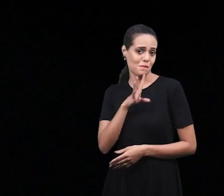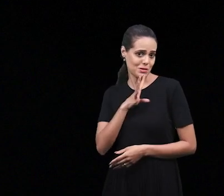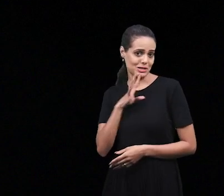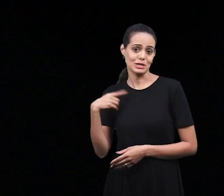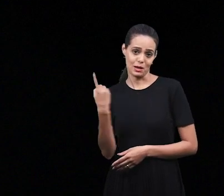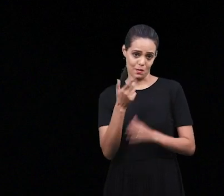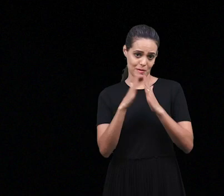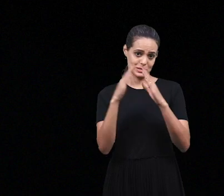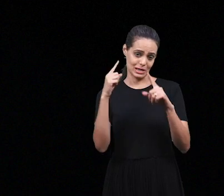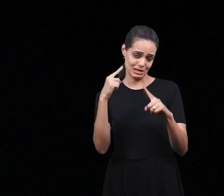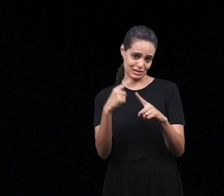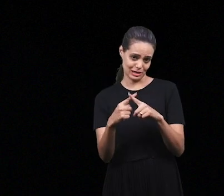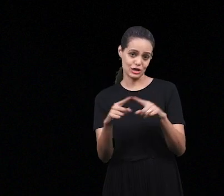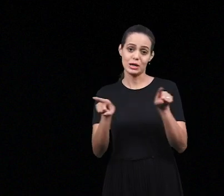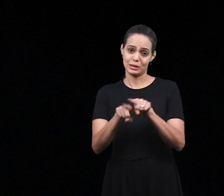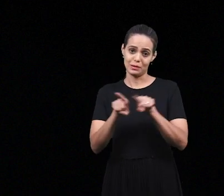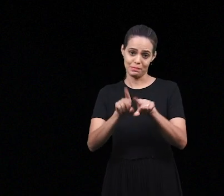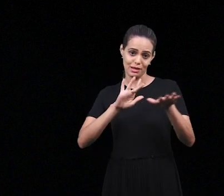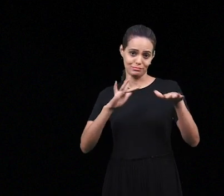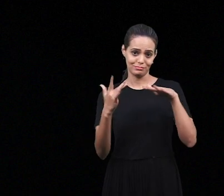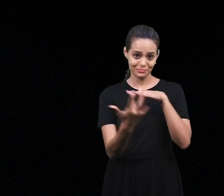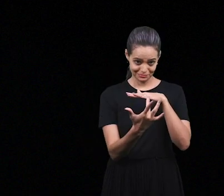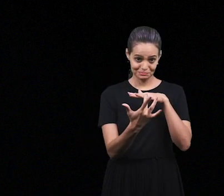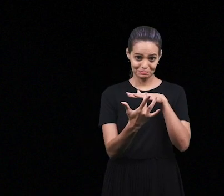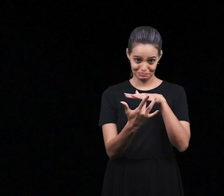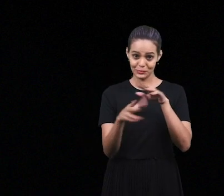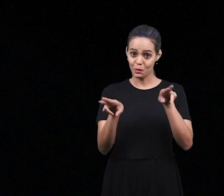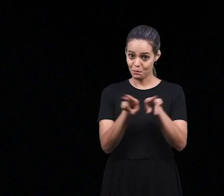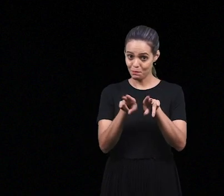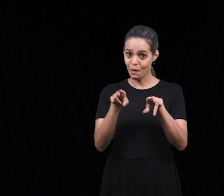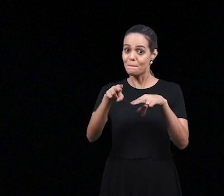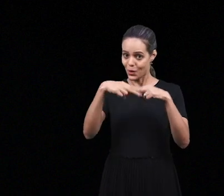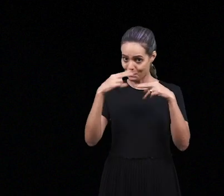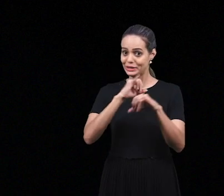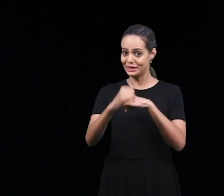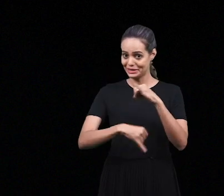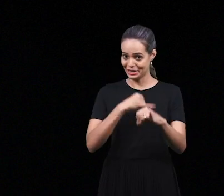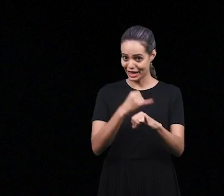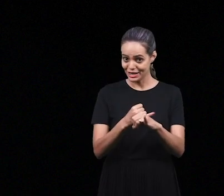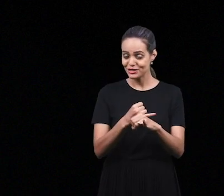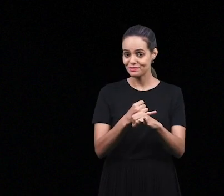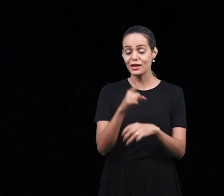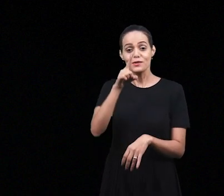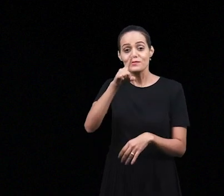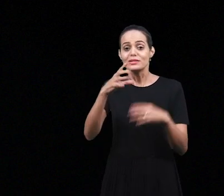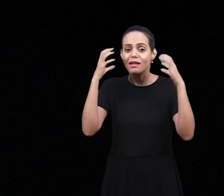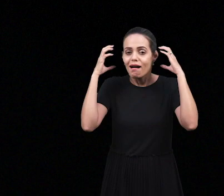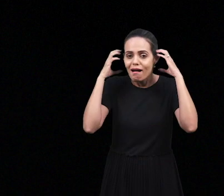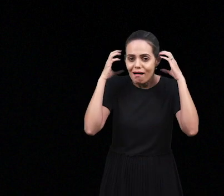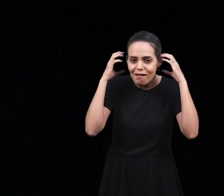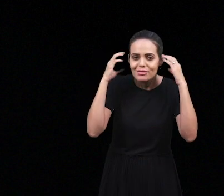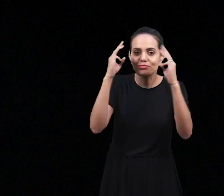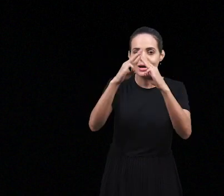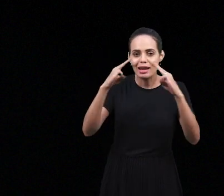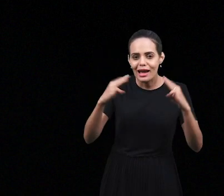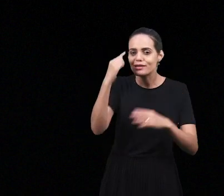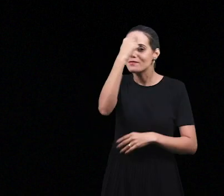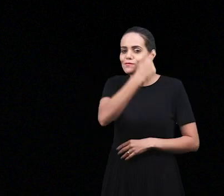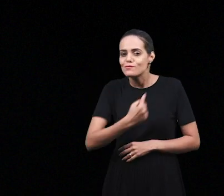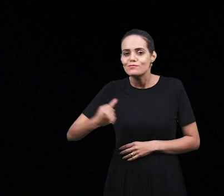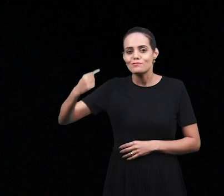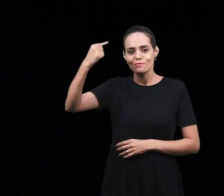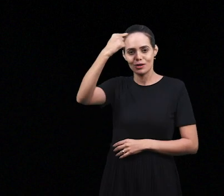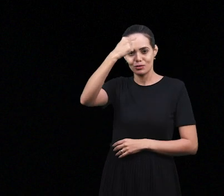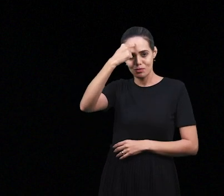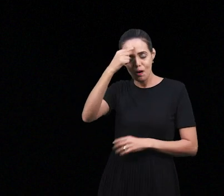connaître davantage sur nous et nos plateformes numériques. Dans l'application La Radio Manaïm, vous écoutez la radio 24 heures par jour en